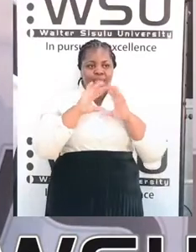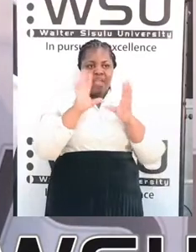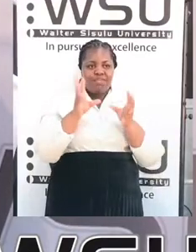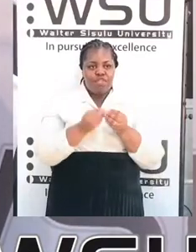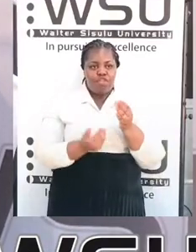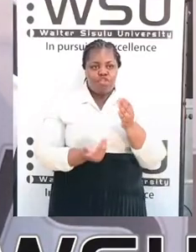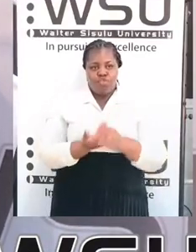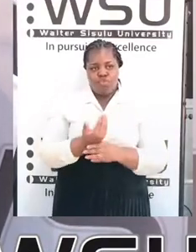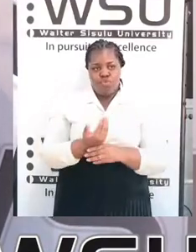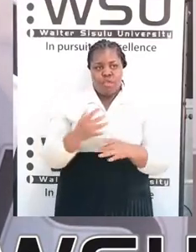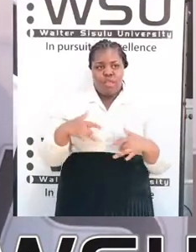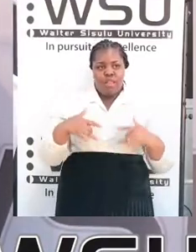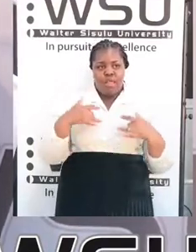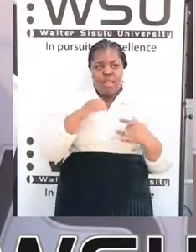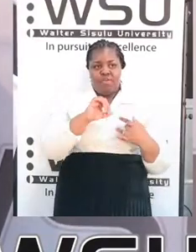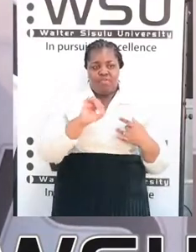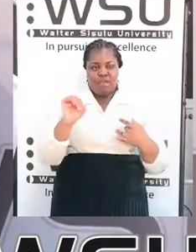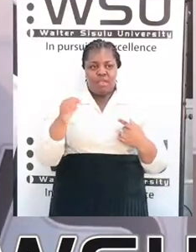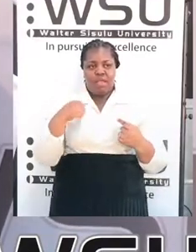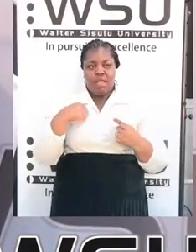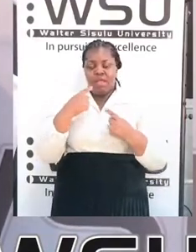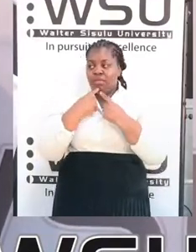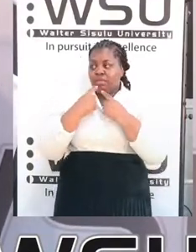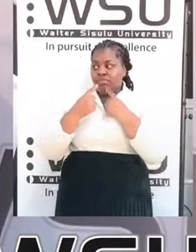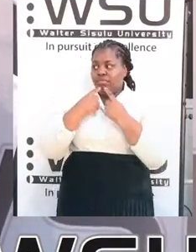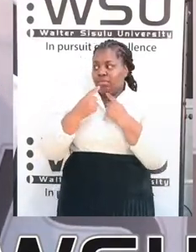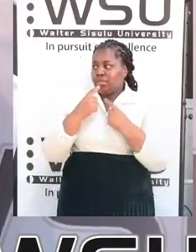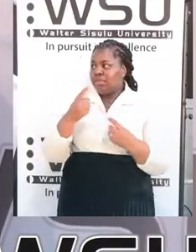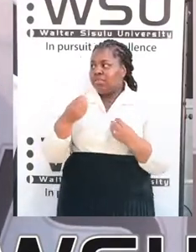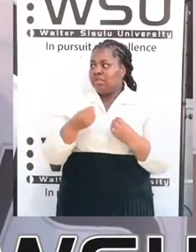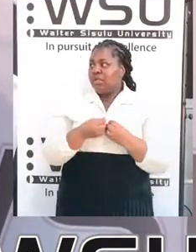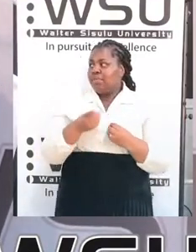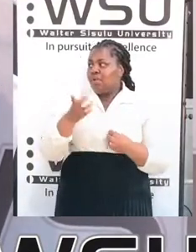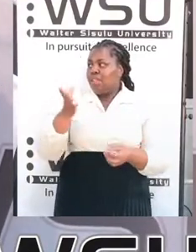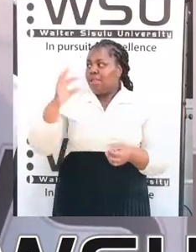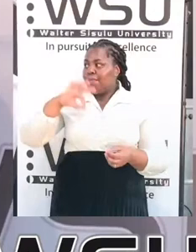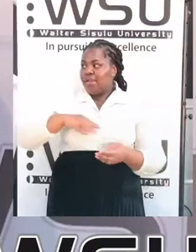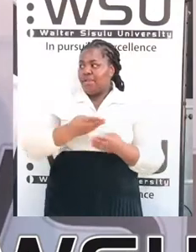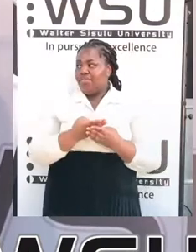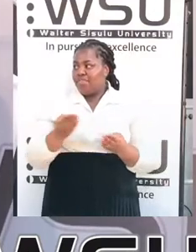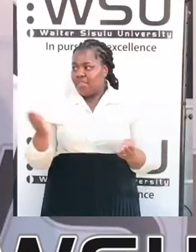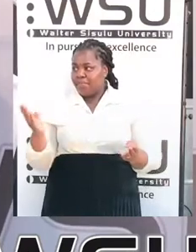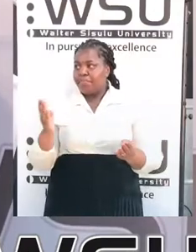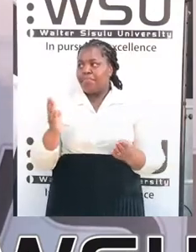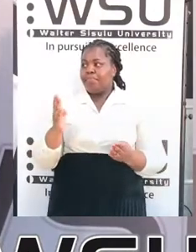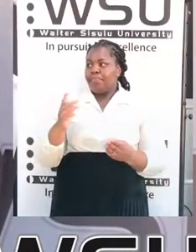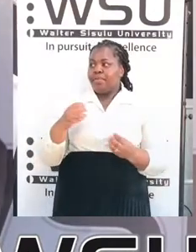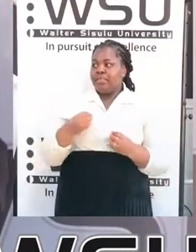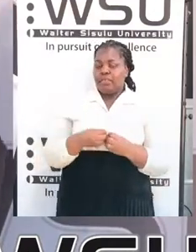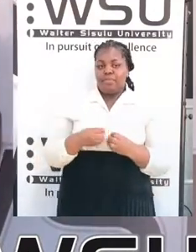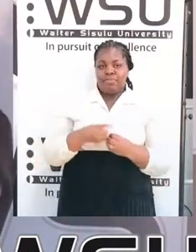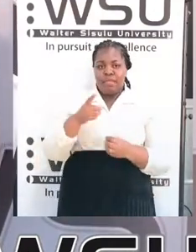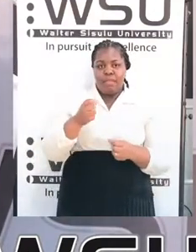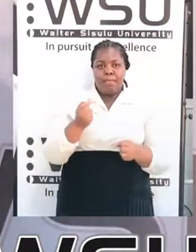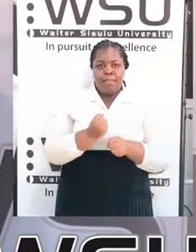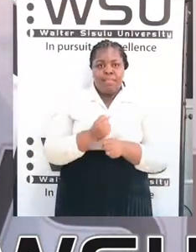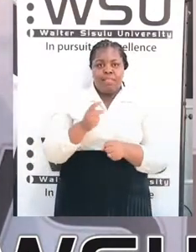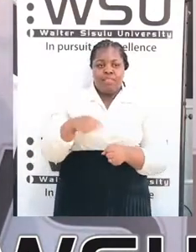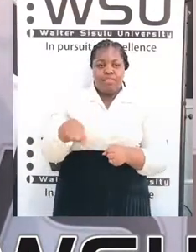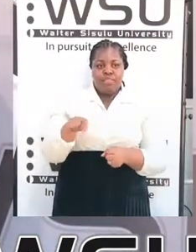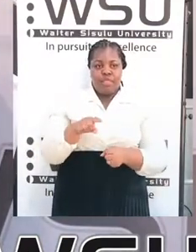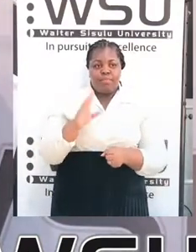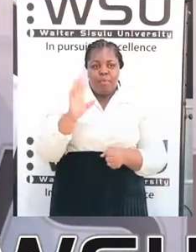ezintsha empilweni yakhe. Nditeta izinto ezi yinzuzo empilweni yakhe. Nditeta izinto ezi menza abe